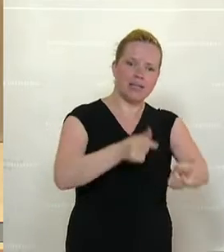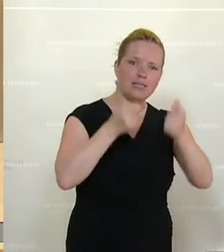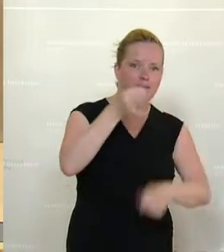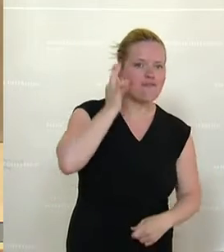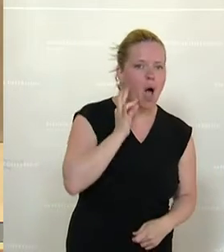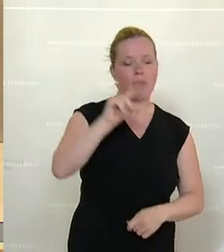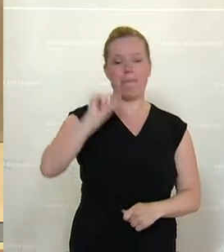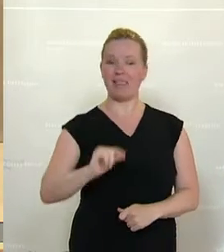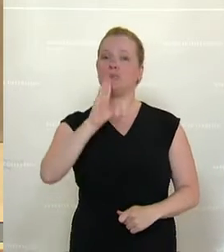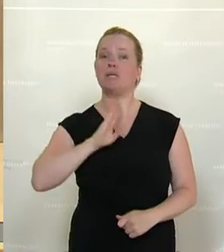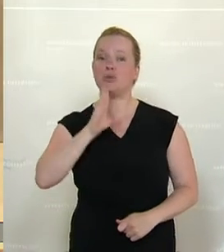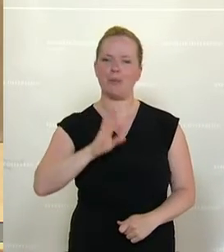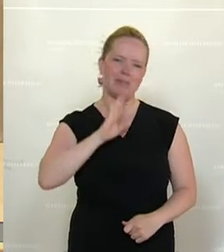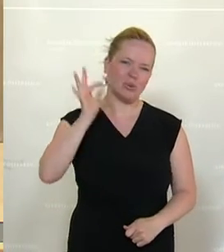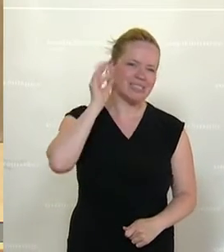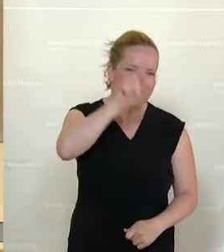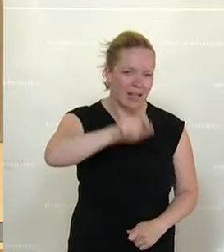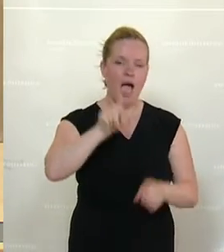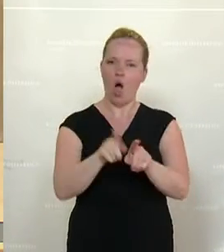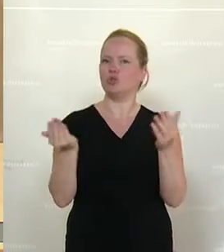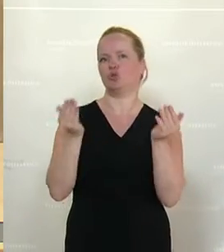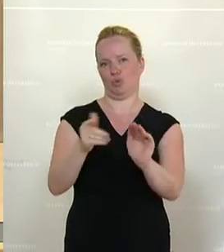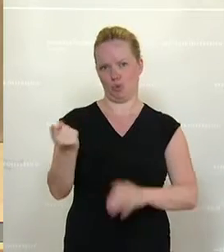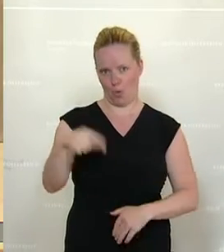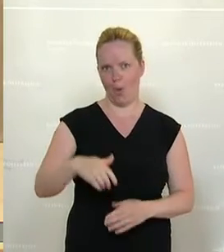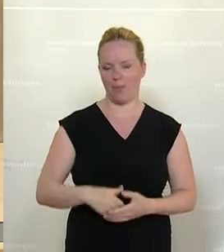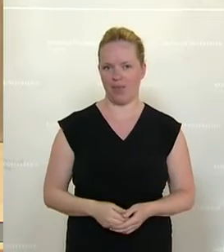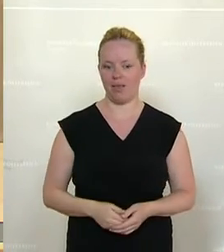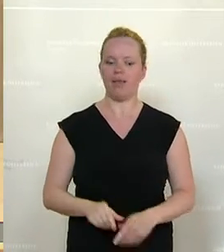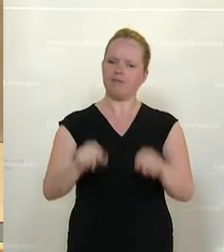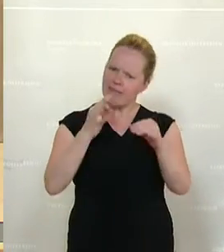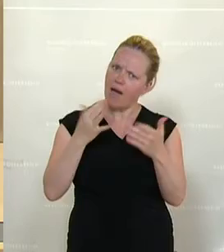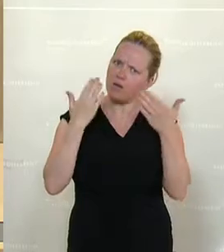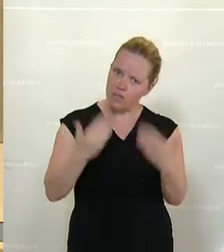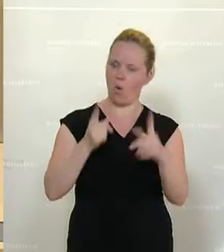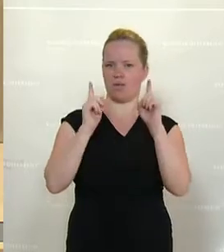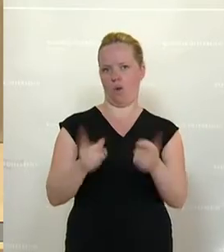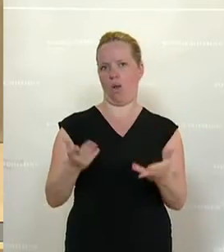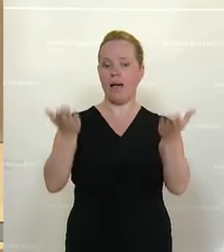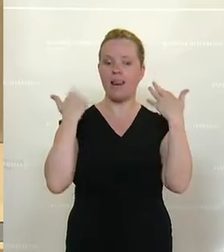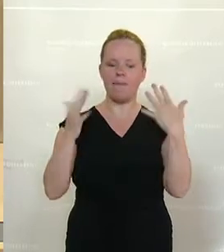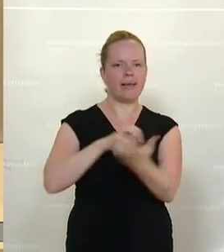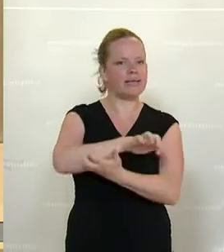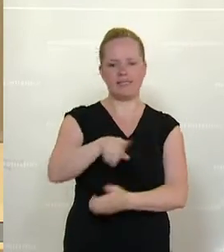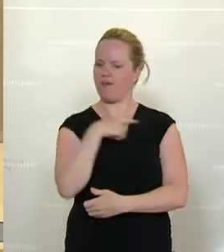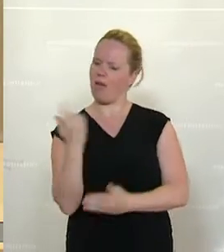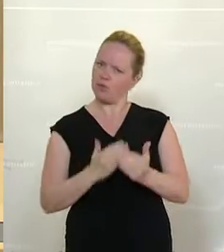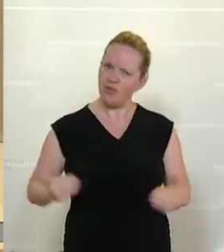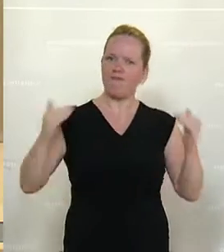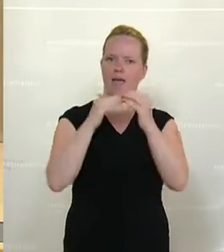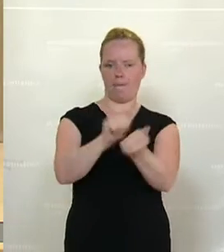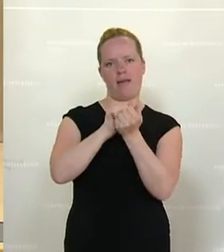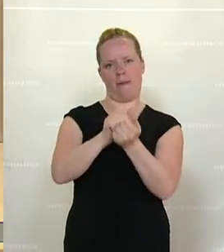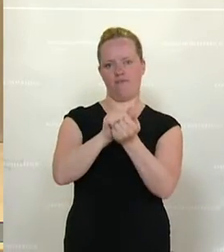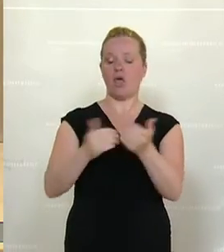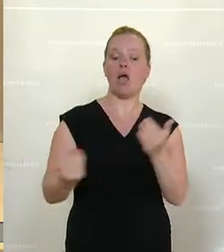Mindestpensionisten, Pensionistinnen, die jetzt auch geschützt werden. Genau so muss das gehen. Die Klimakrise, die müssen wir fair bekämpfen. Die erneuerbare